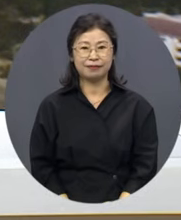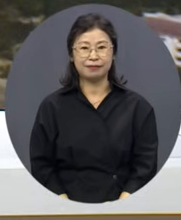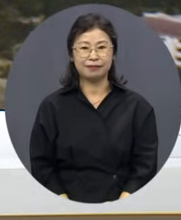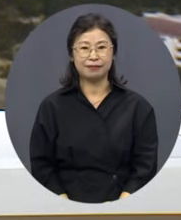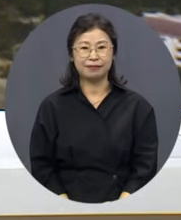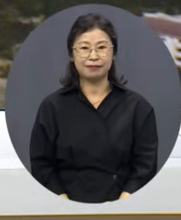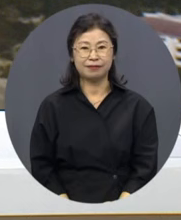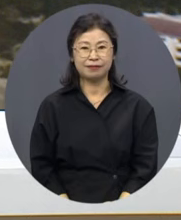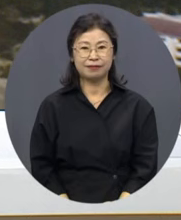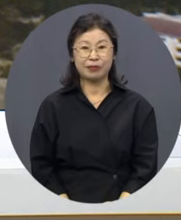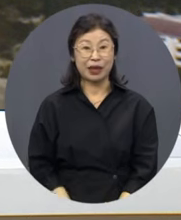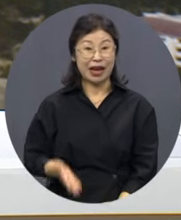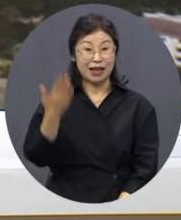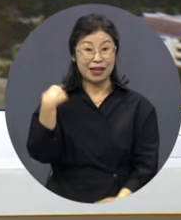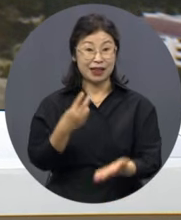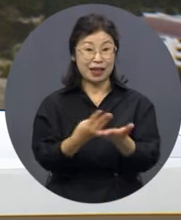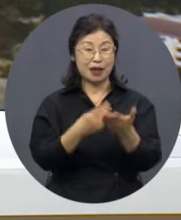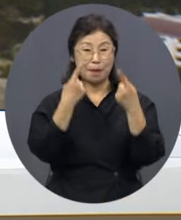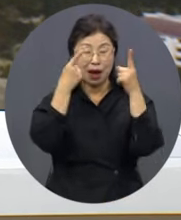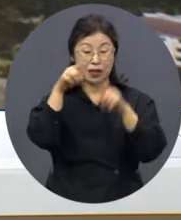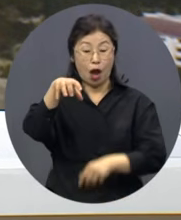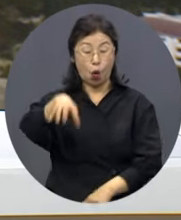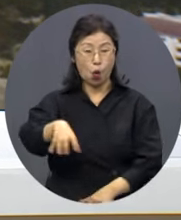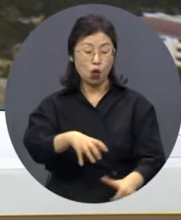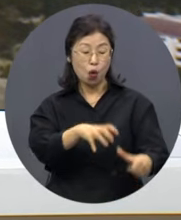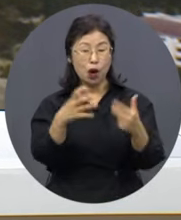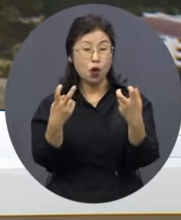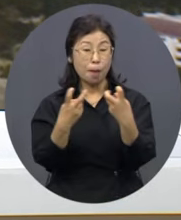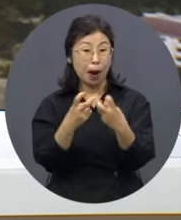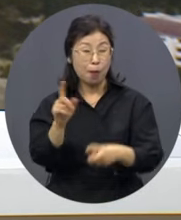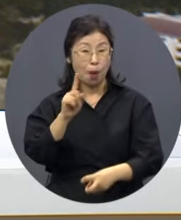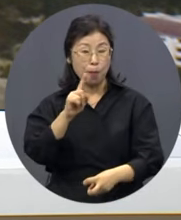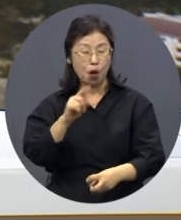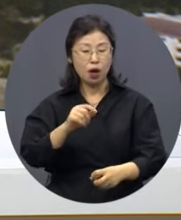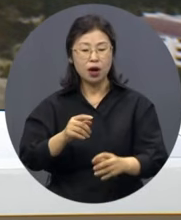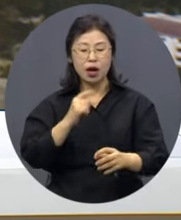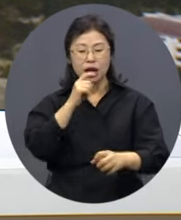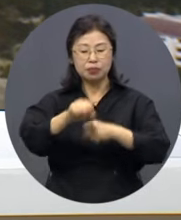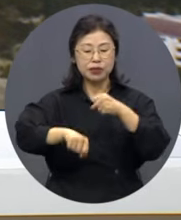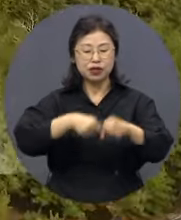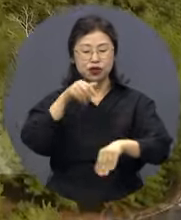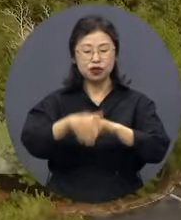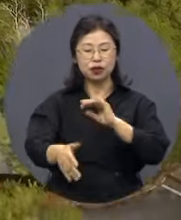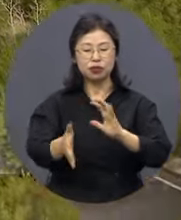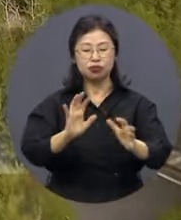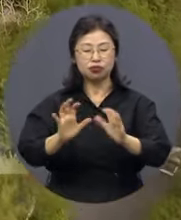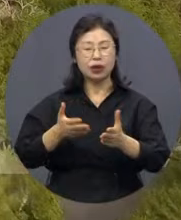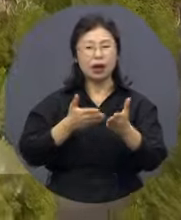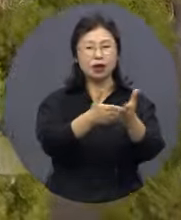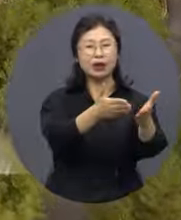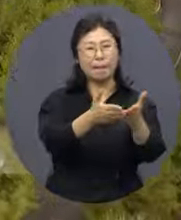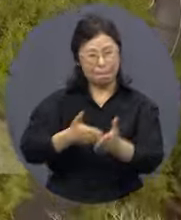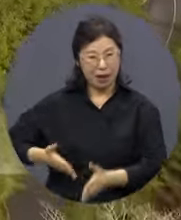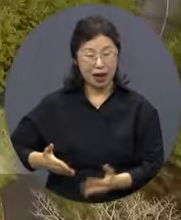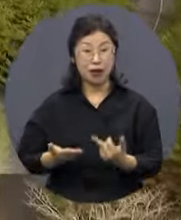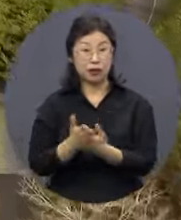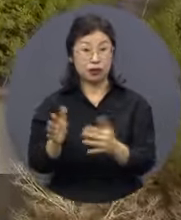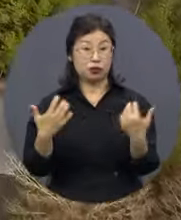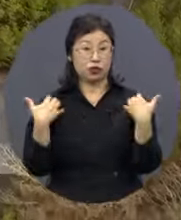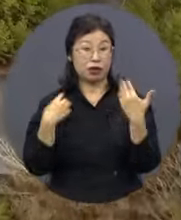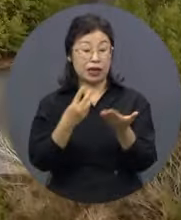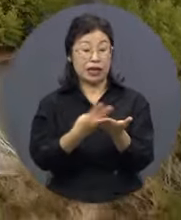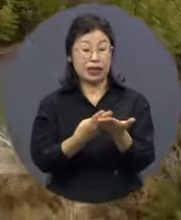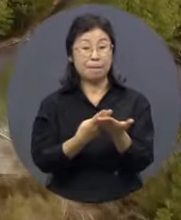송입니다 예나대학교 부지 활용방안에 대한 기형 정책개발 청구가 각화 제주도는